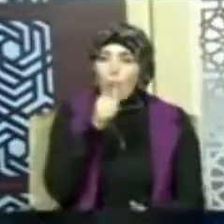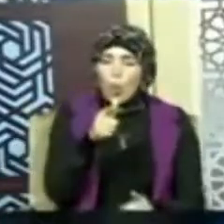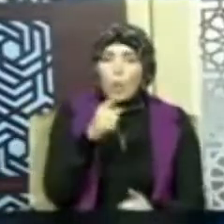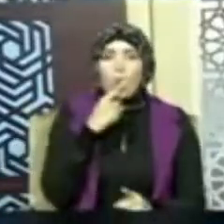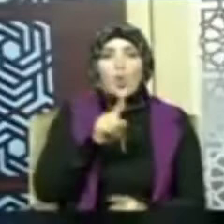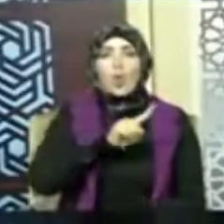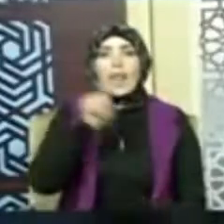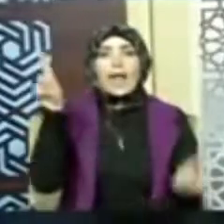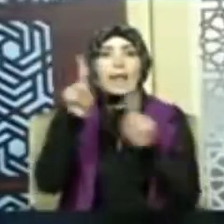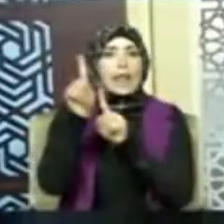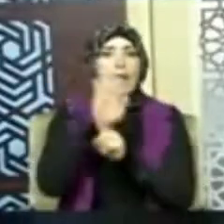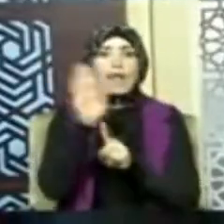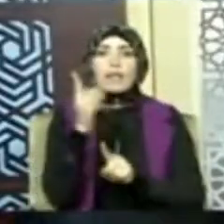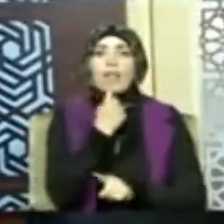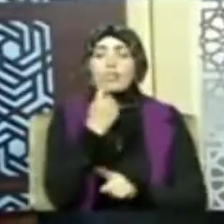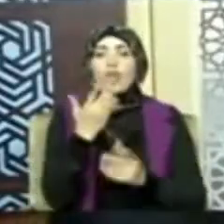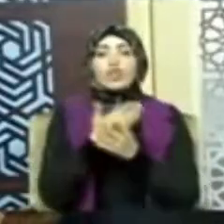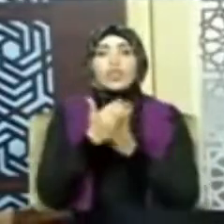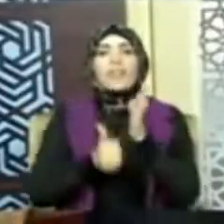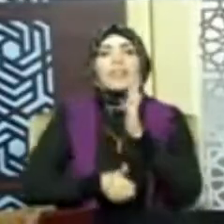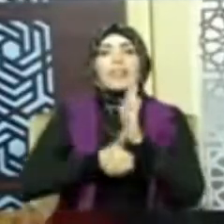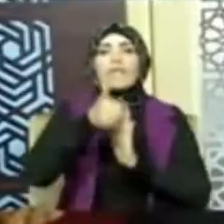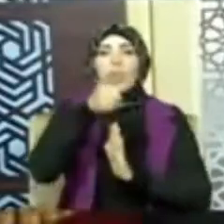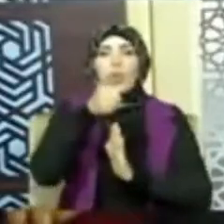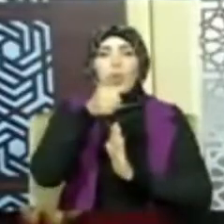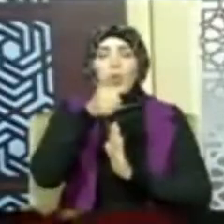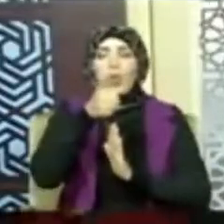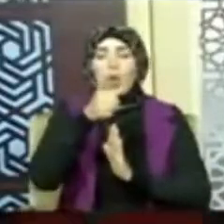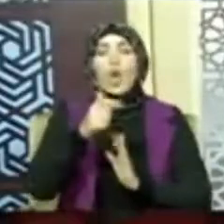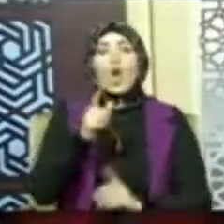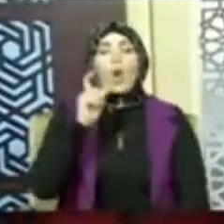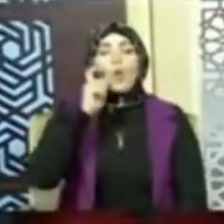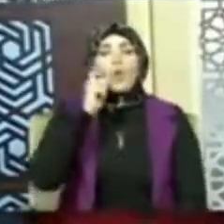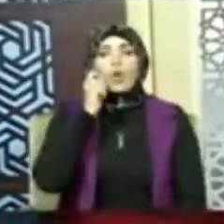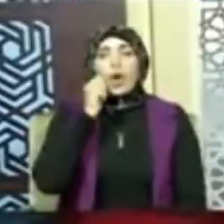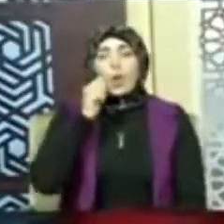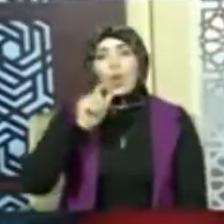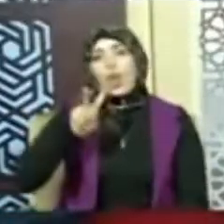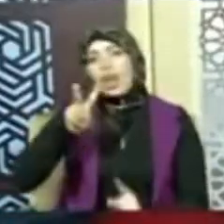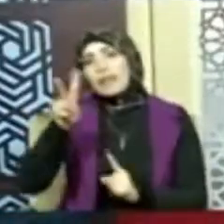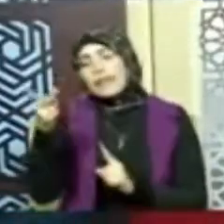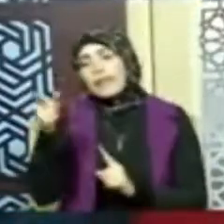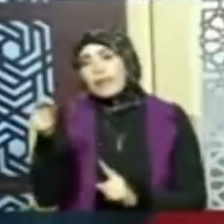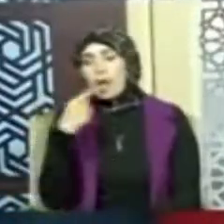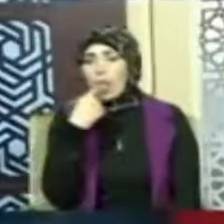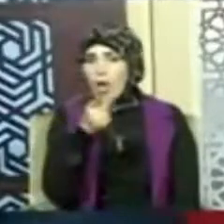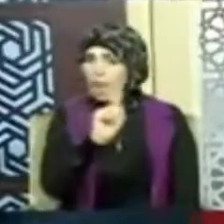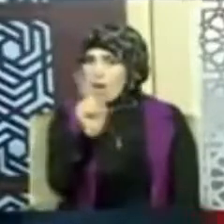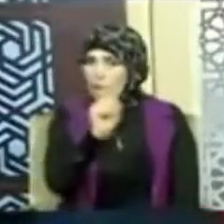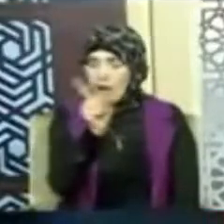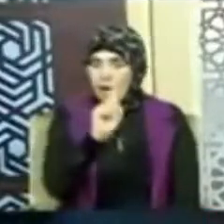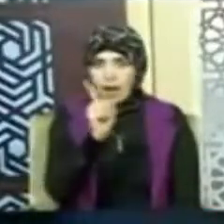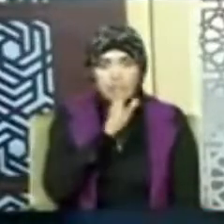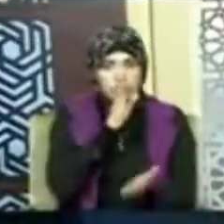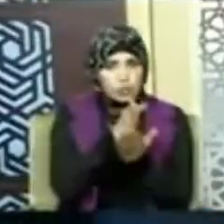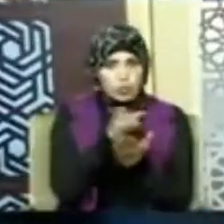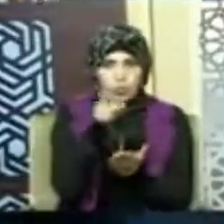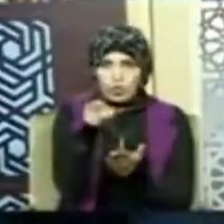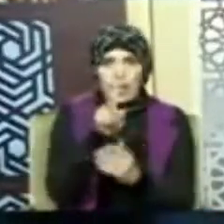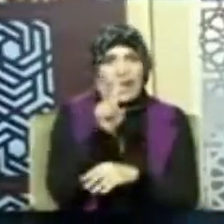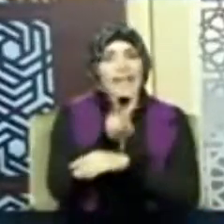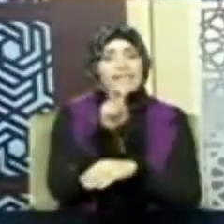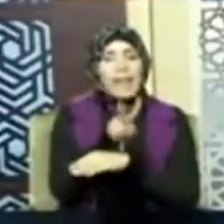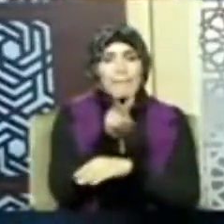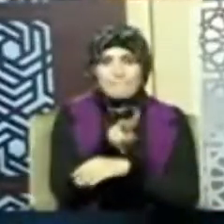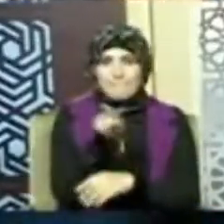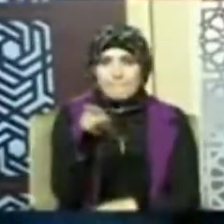تفلحوا، ورجل خلفه يقول لا تصدقوه إنه